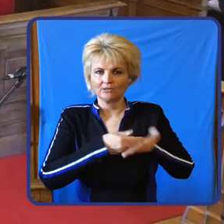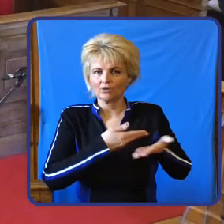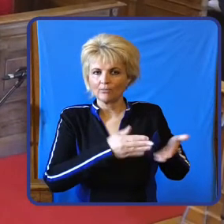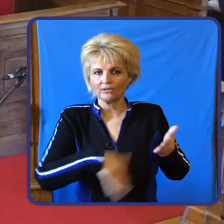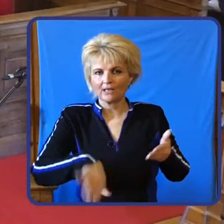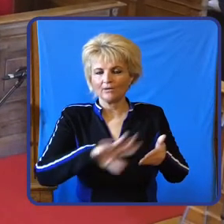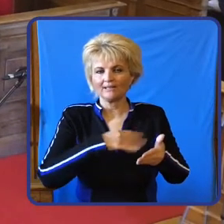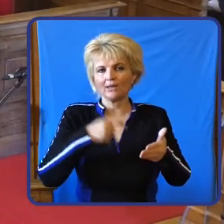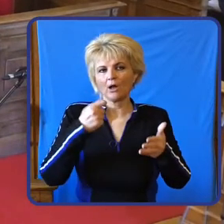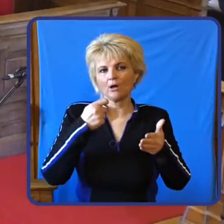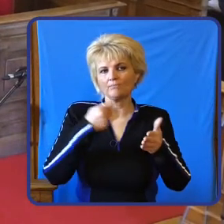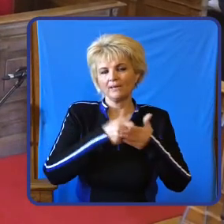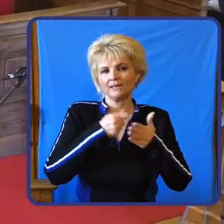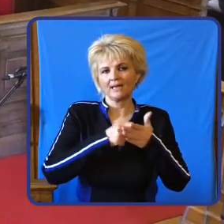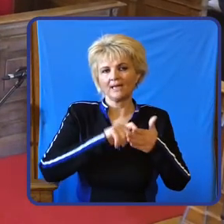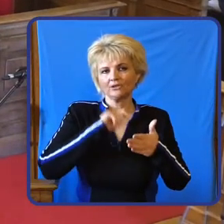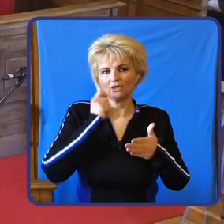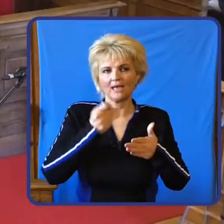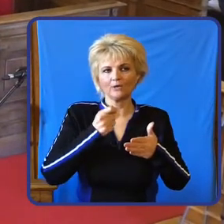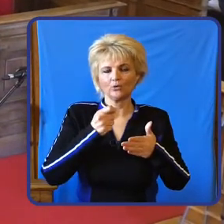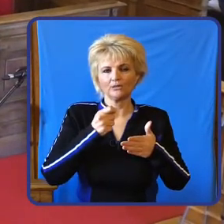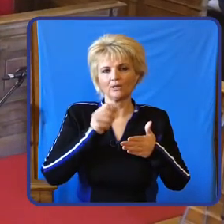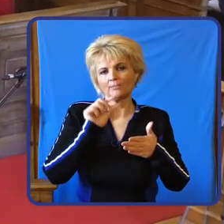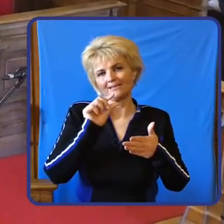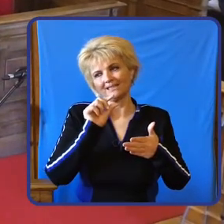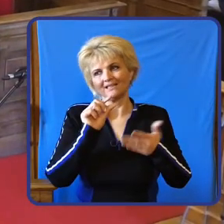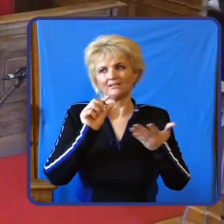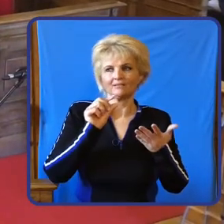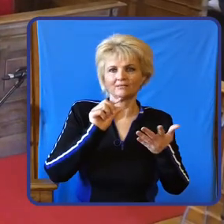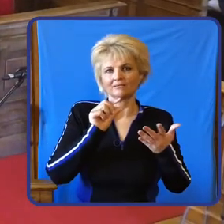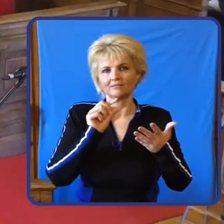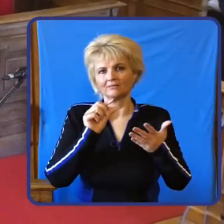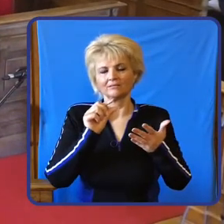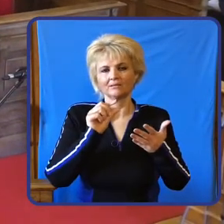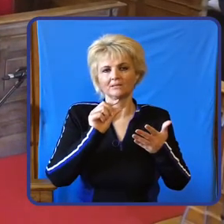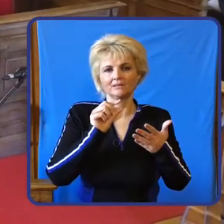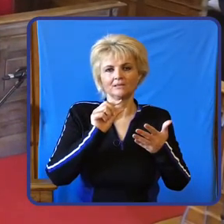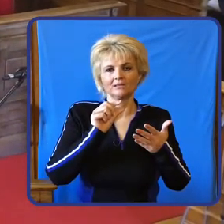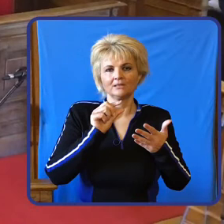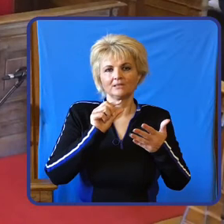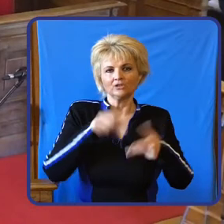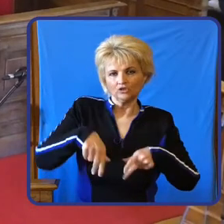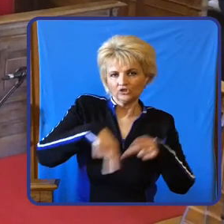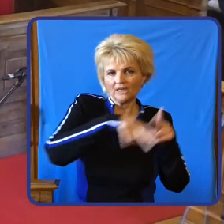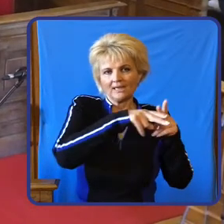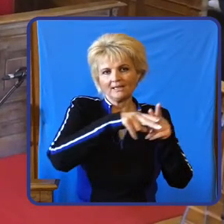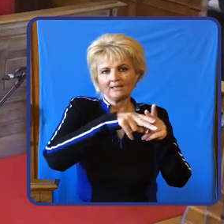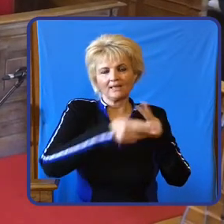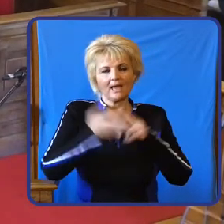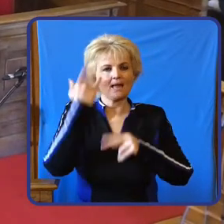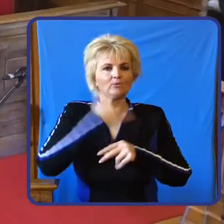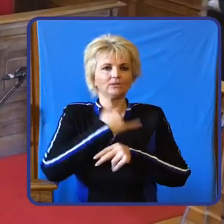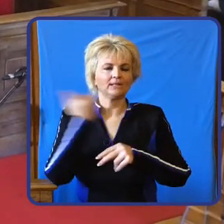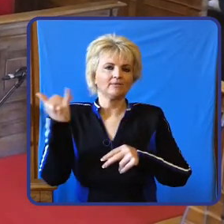legalább a bérekhez sikerült most valamennyiben hozzájárulni. Itt az elmúlt évekhez képest